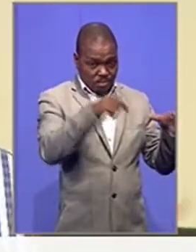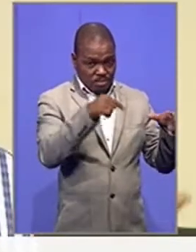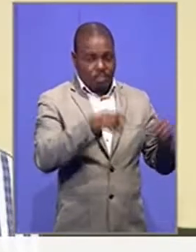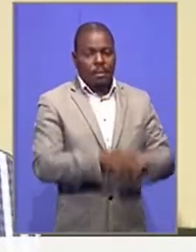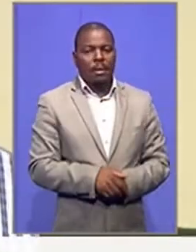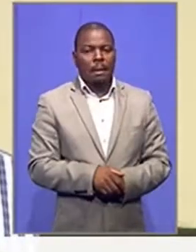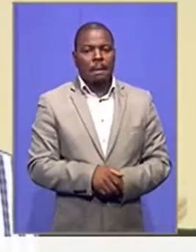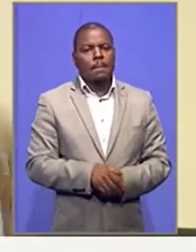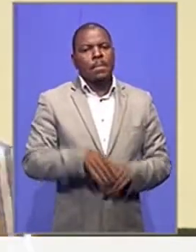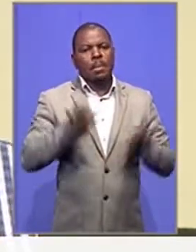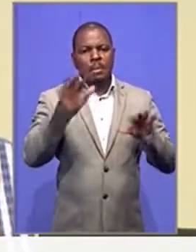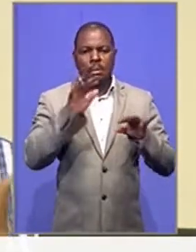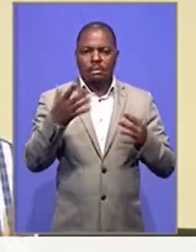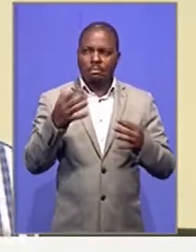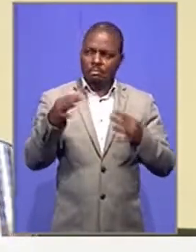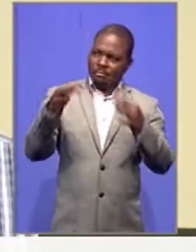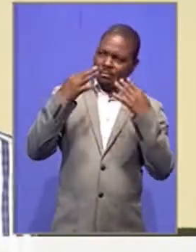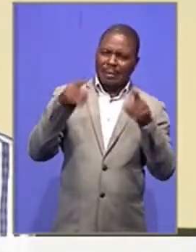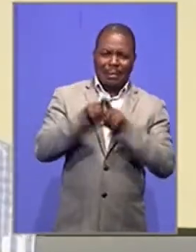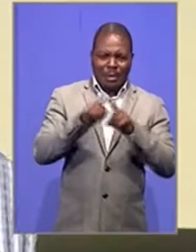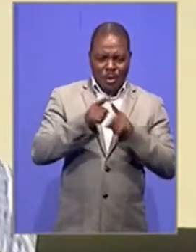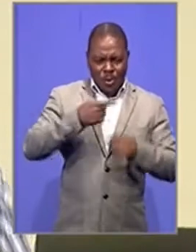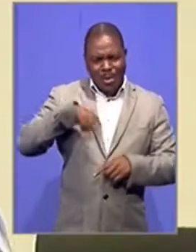we are seen as enemies.